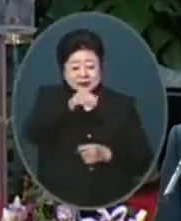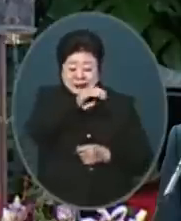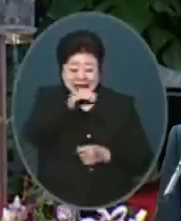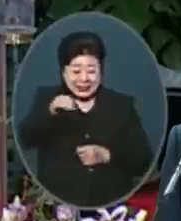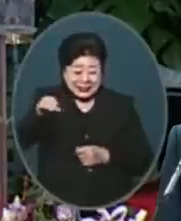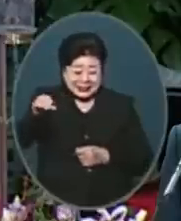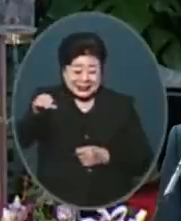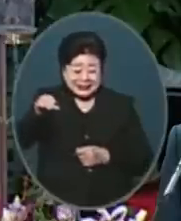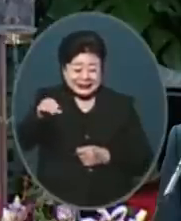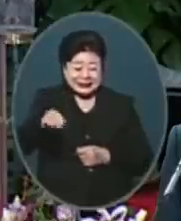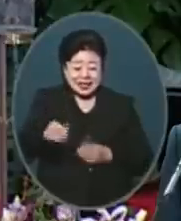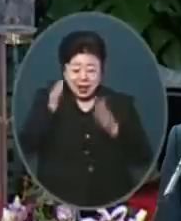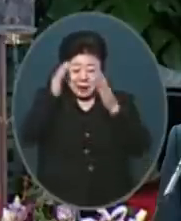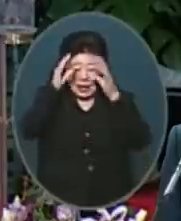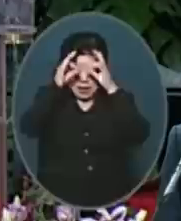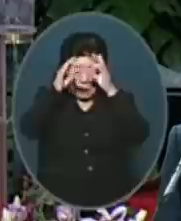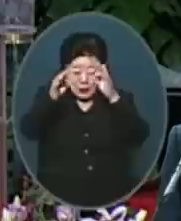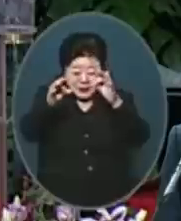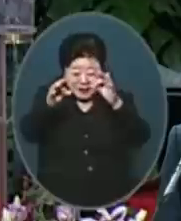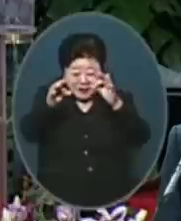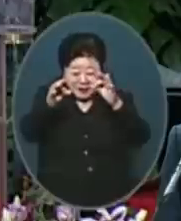십자가를 바라보면서